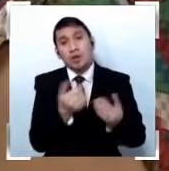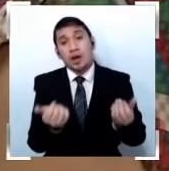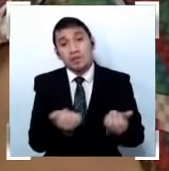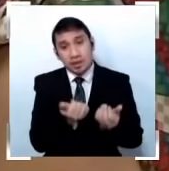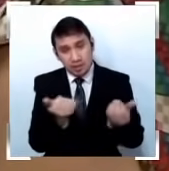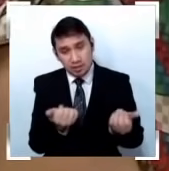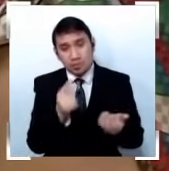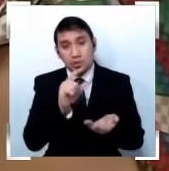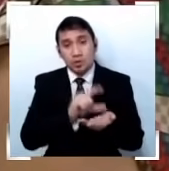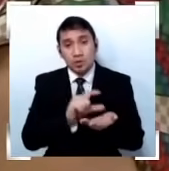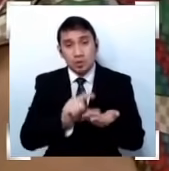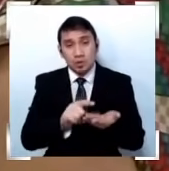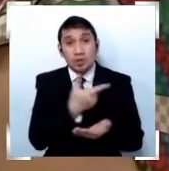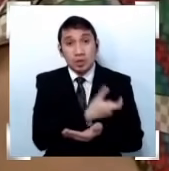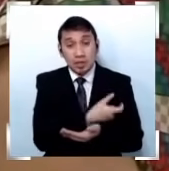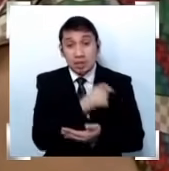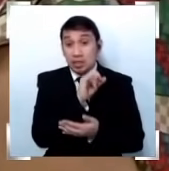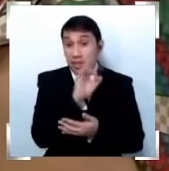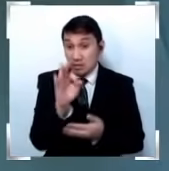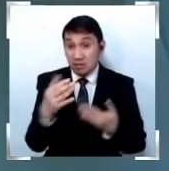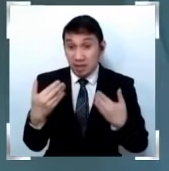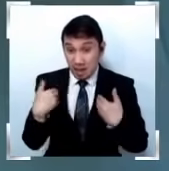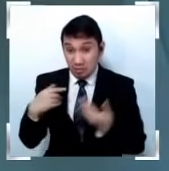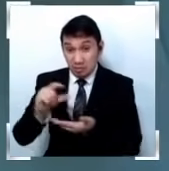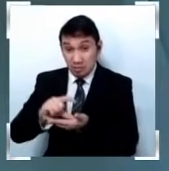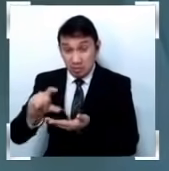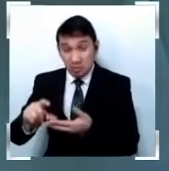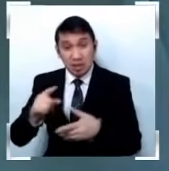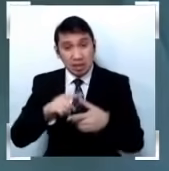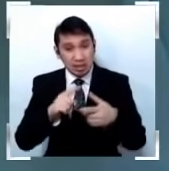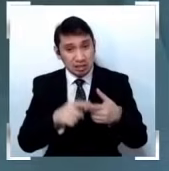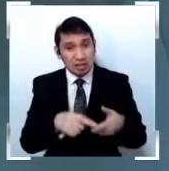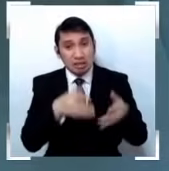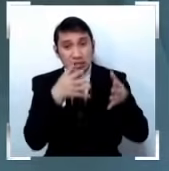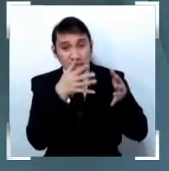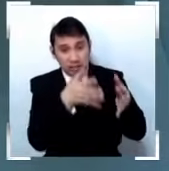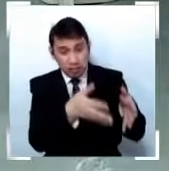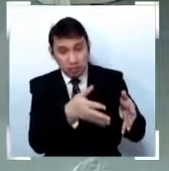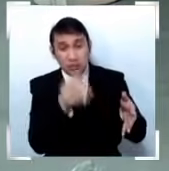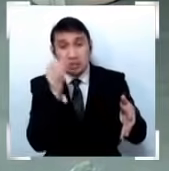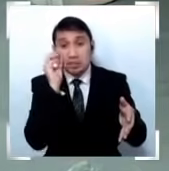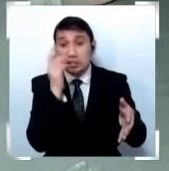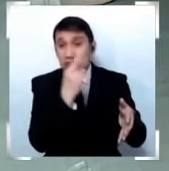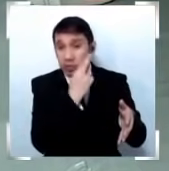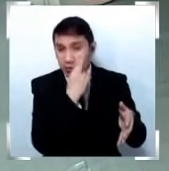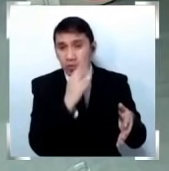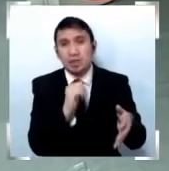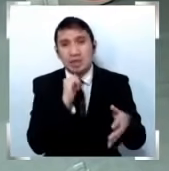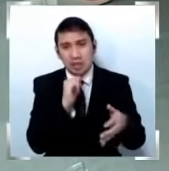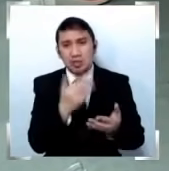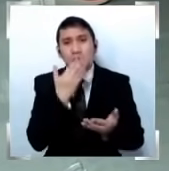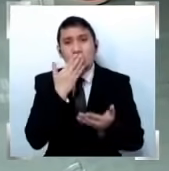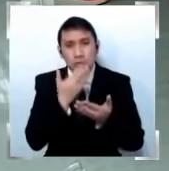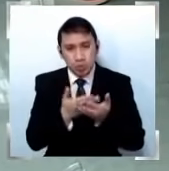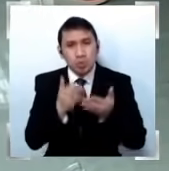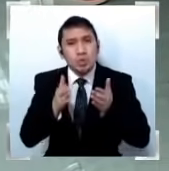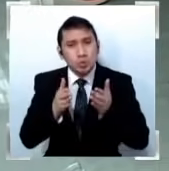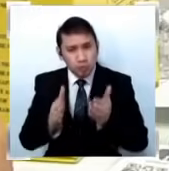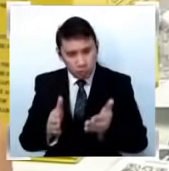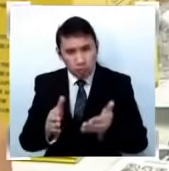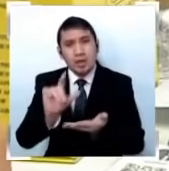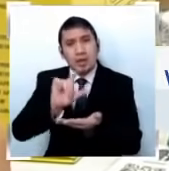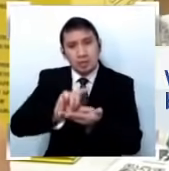vaccination coverage pero napag-iiwan na naman ang mga pinaka-vulnerable, hindi raw ito ang pinakamabuting paraan ng paggamit ng ating limitadong